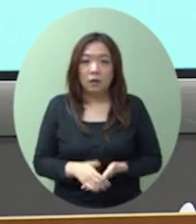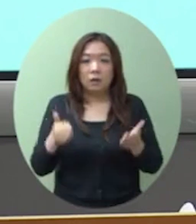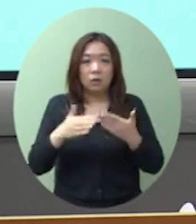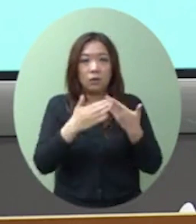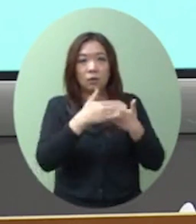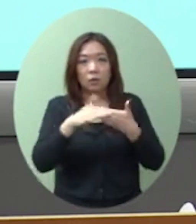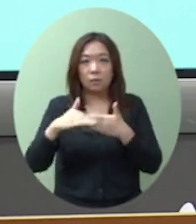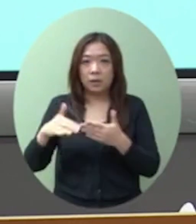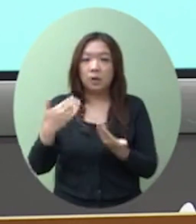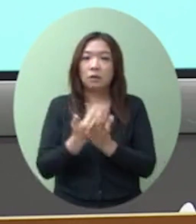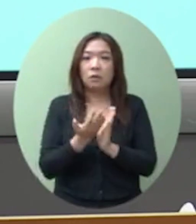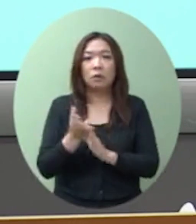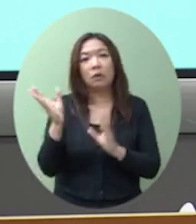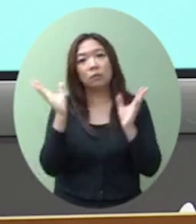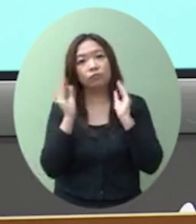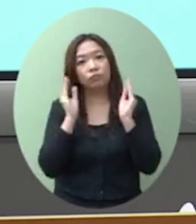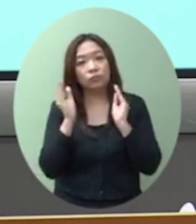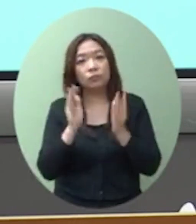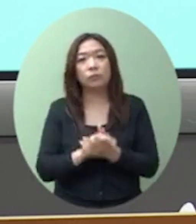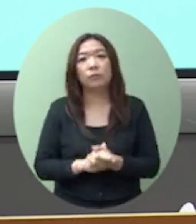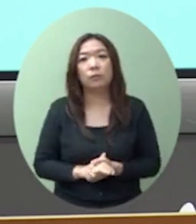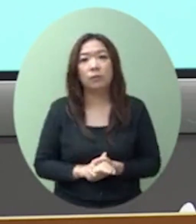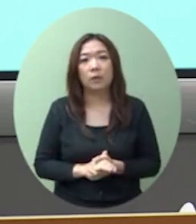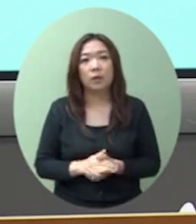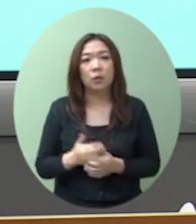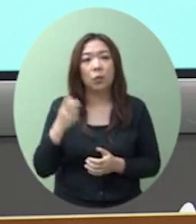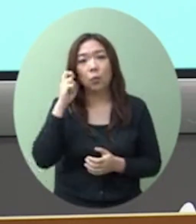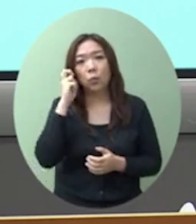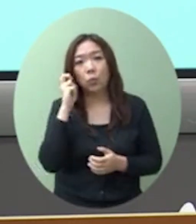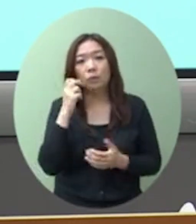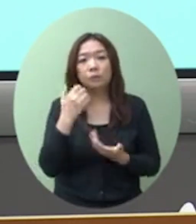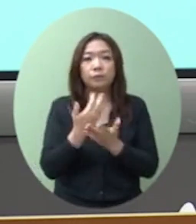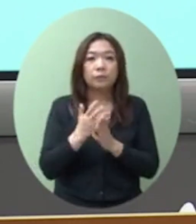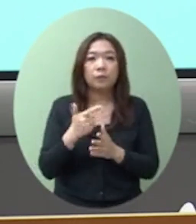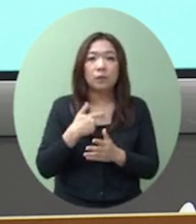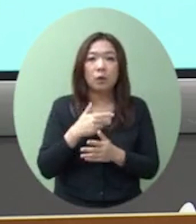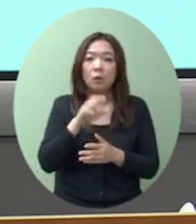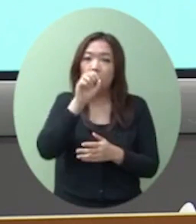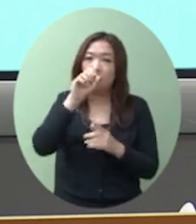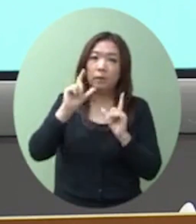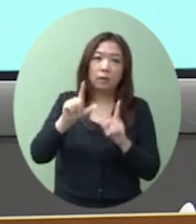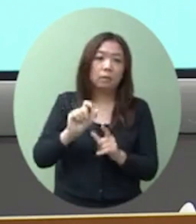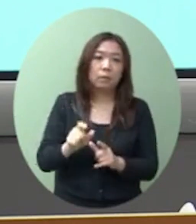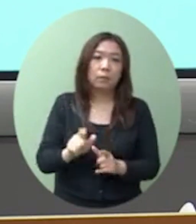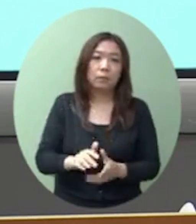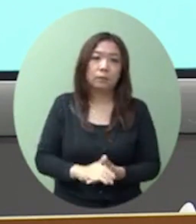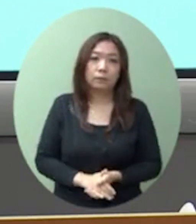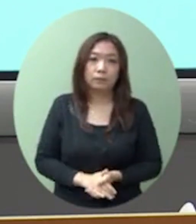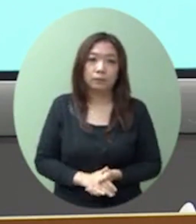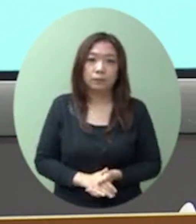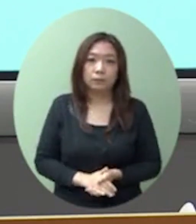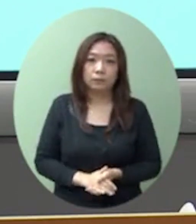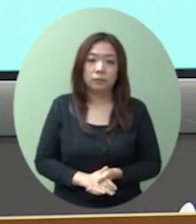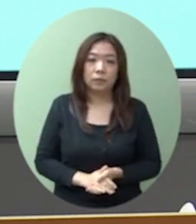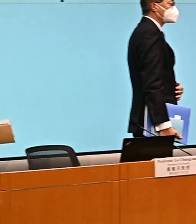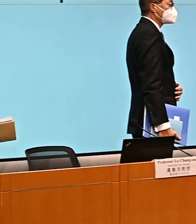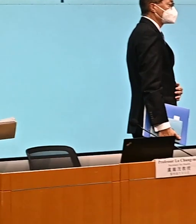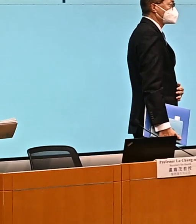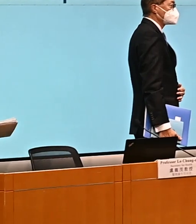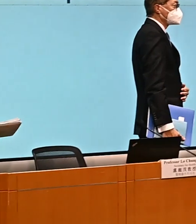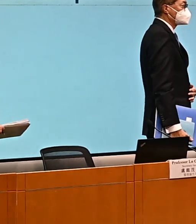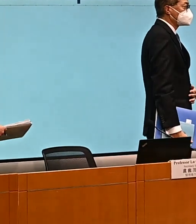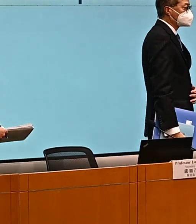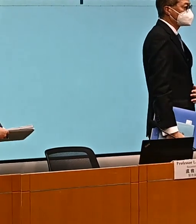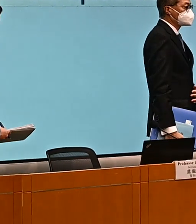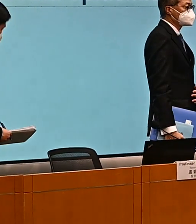不同的信息去作揣测，我是不评论的。 那是不是代表放弃和大陆通关？李家